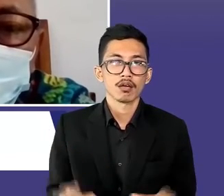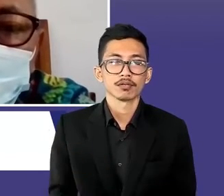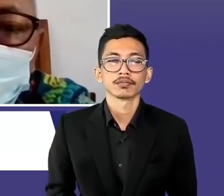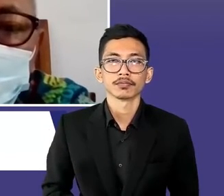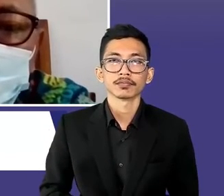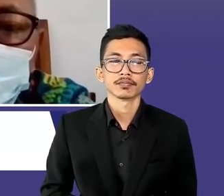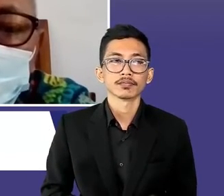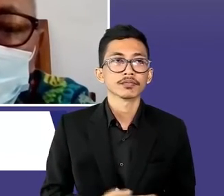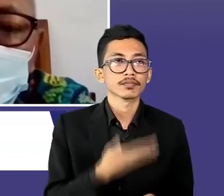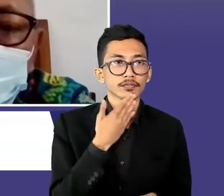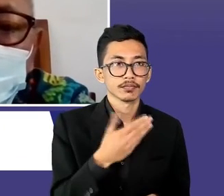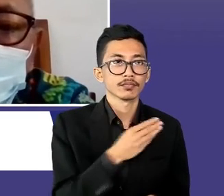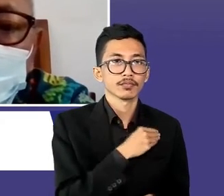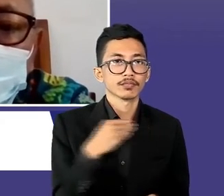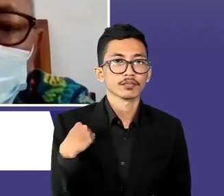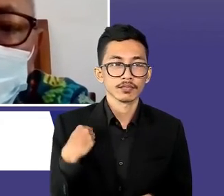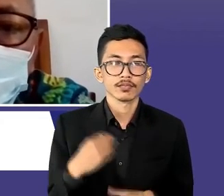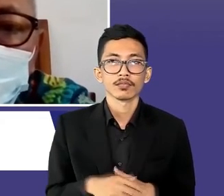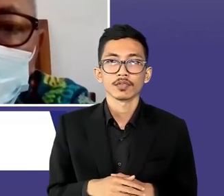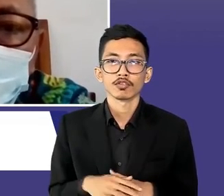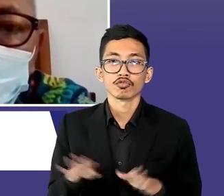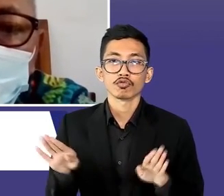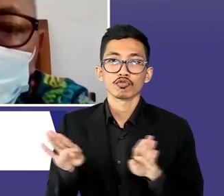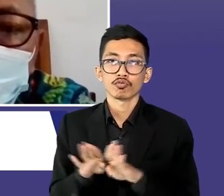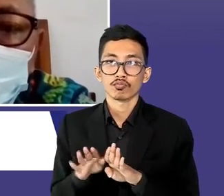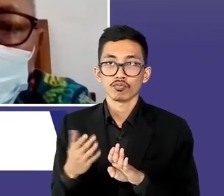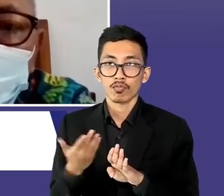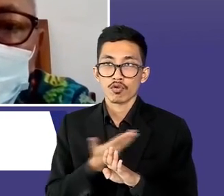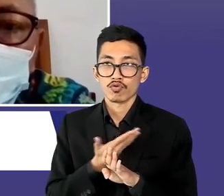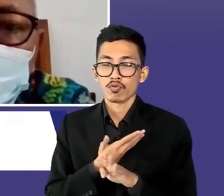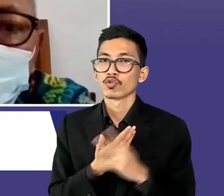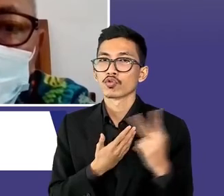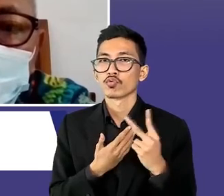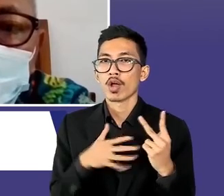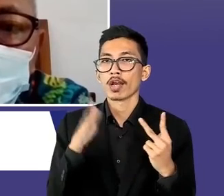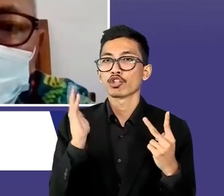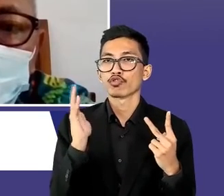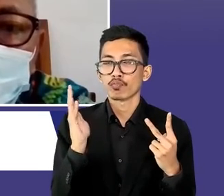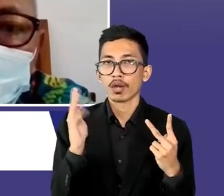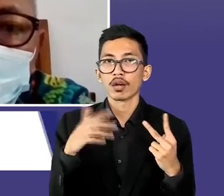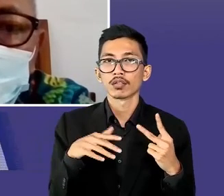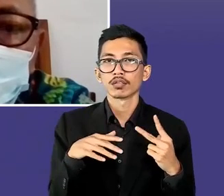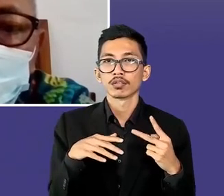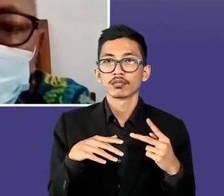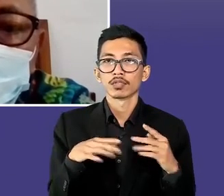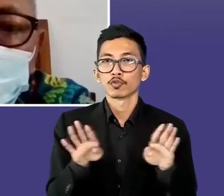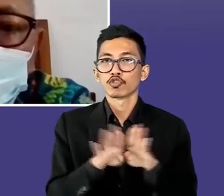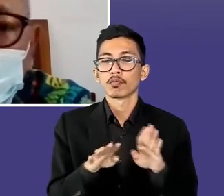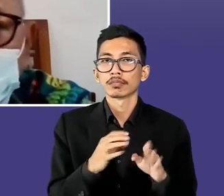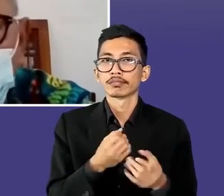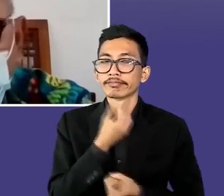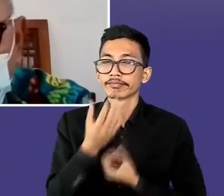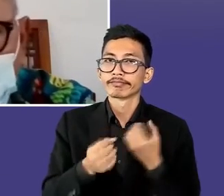Baik, terima kasih, Dokter. Dan sebagai penutup, kami persilahkan kembali kedua narasumber untuk memberikan closing statement, semacam